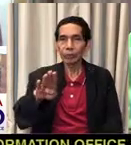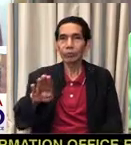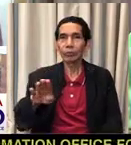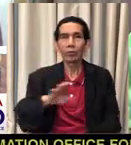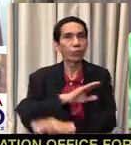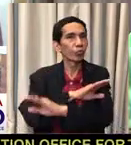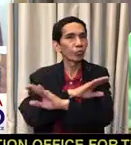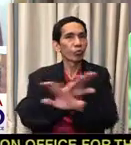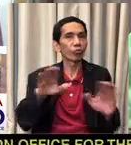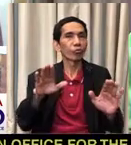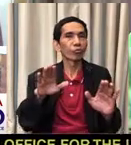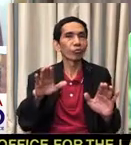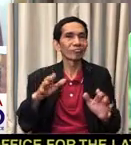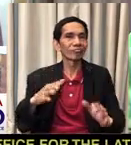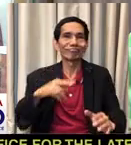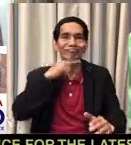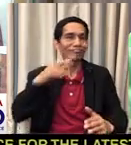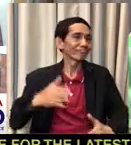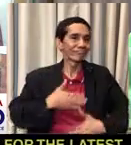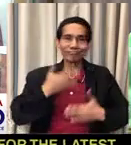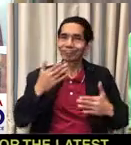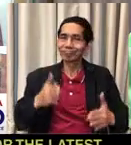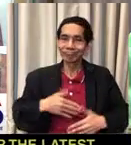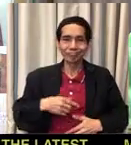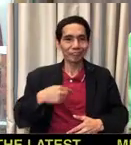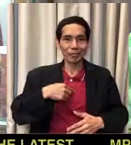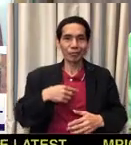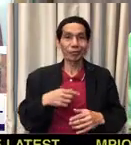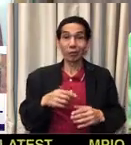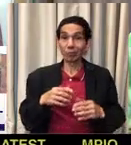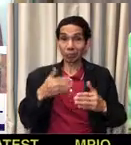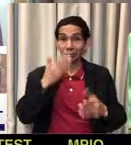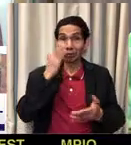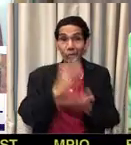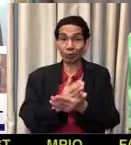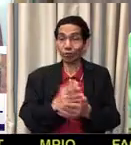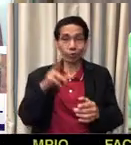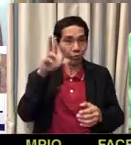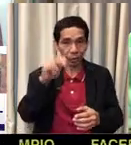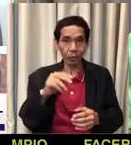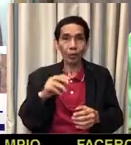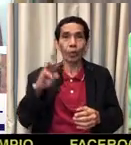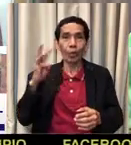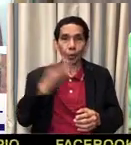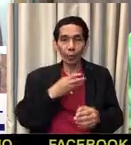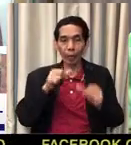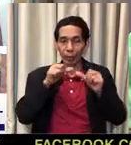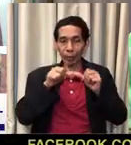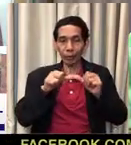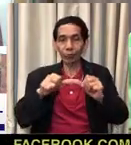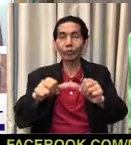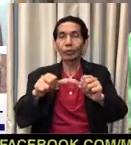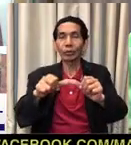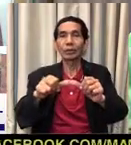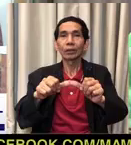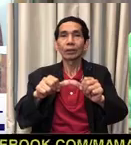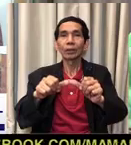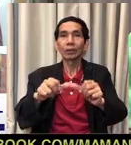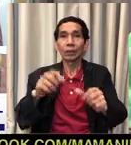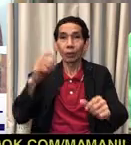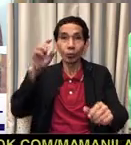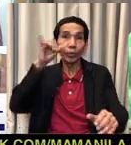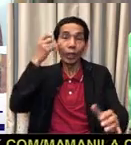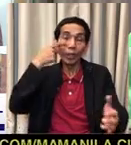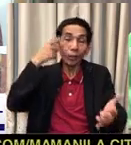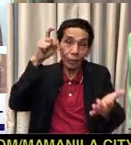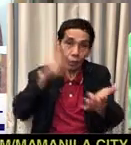yan na ikinatutuwa at hindi ko yan ikinikipit balikat. O kaya ipinagpapapuri ko at kinikilala